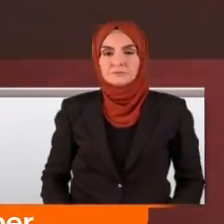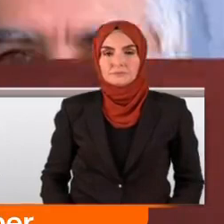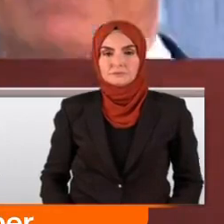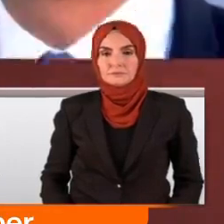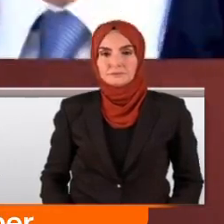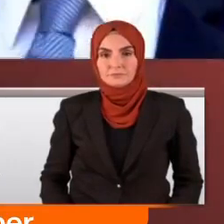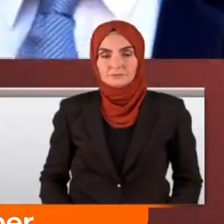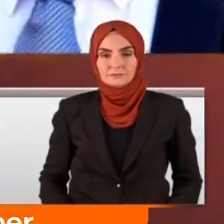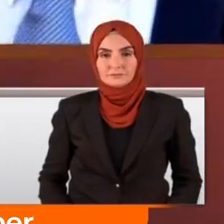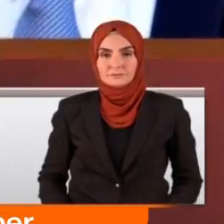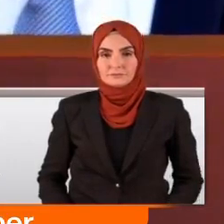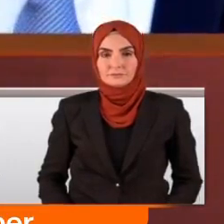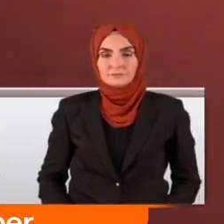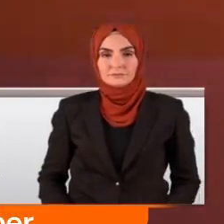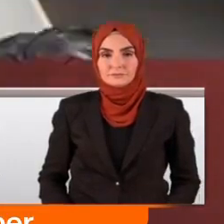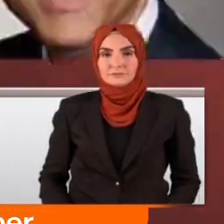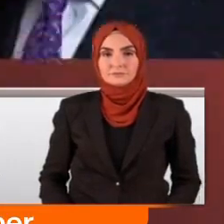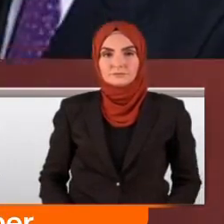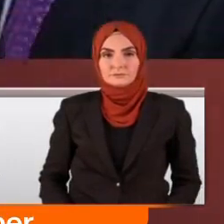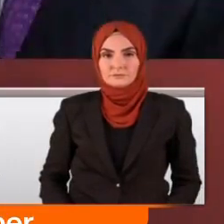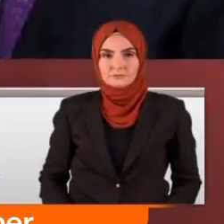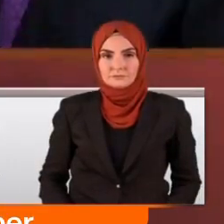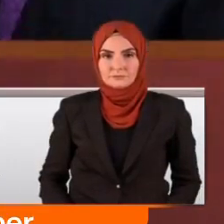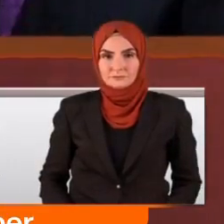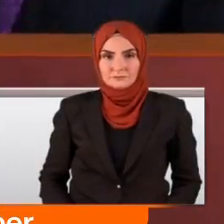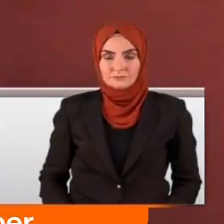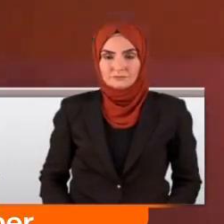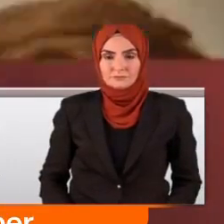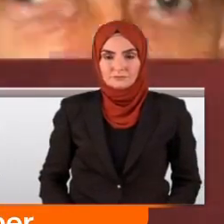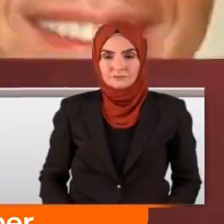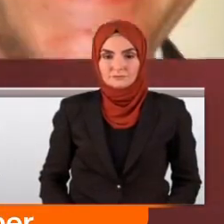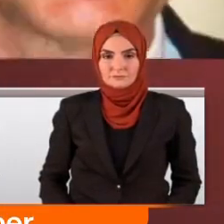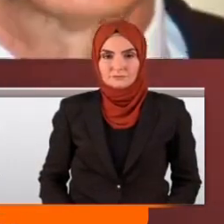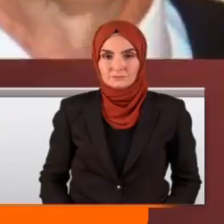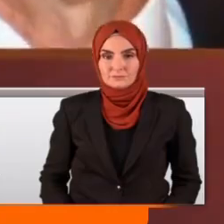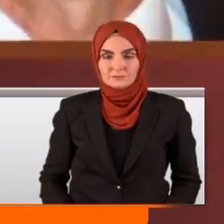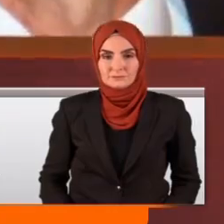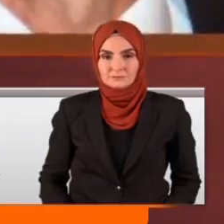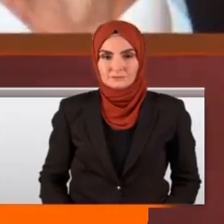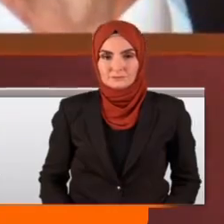AK Parti'nin de Cumhur İttifakı'nın da Türkiye'nin de yürüyüşünü